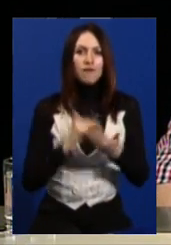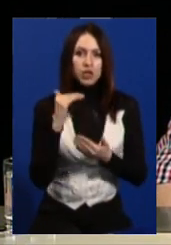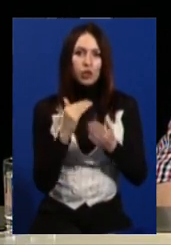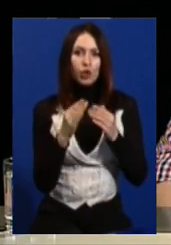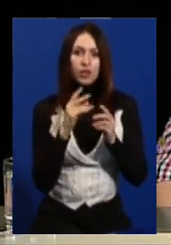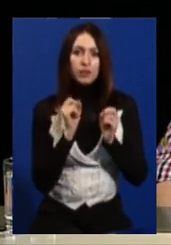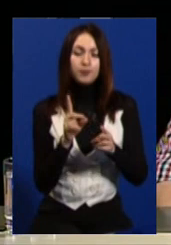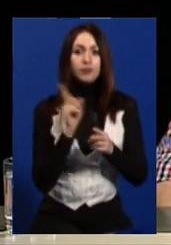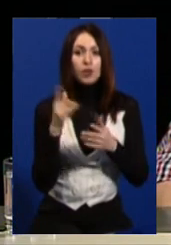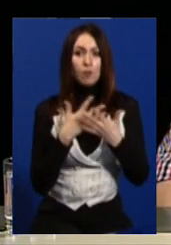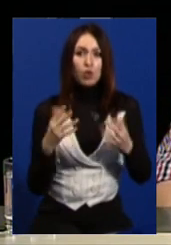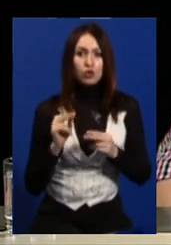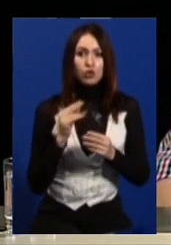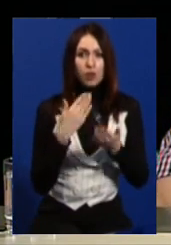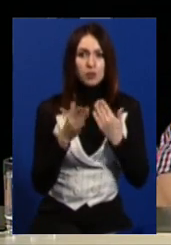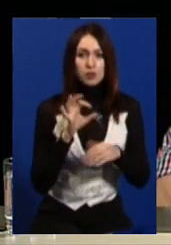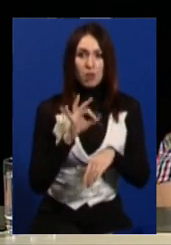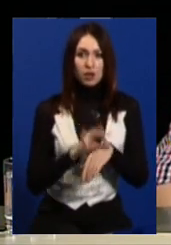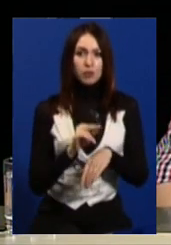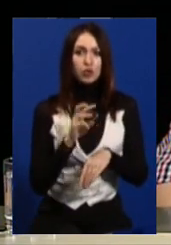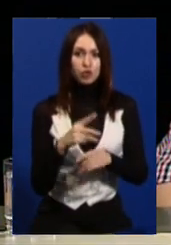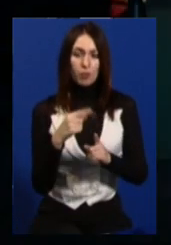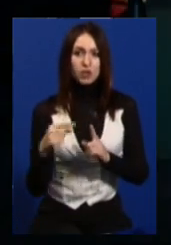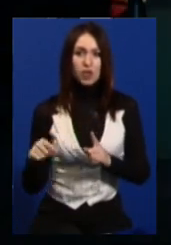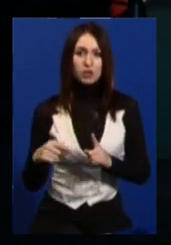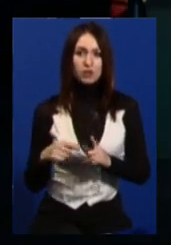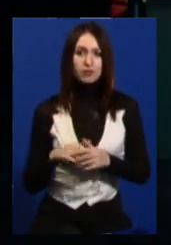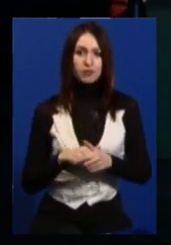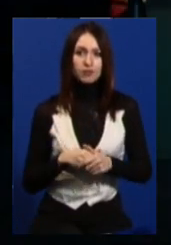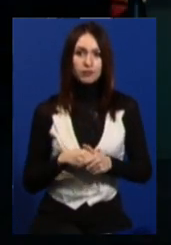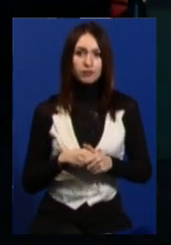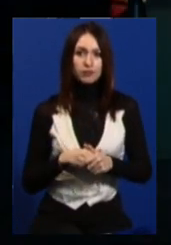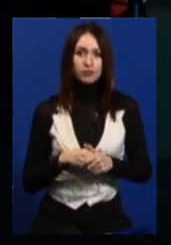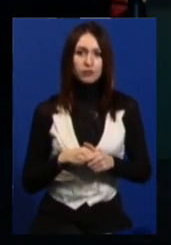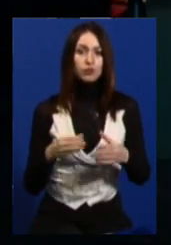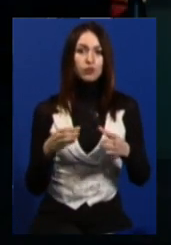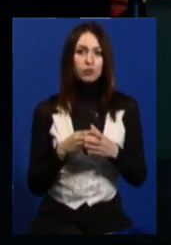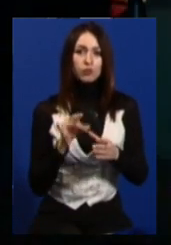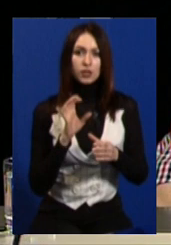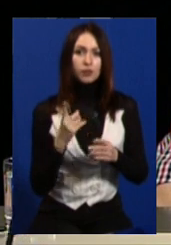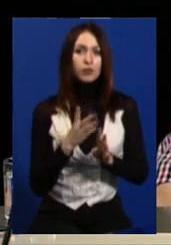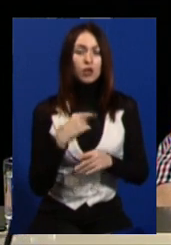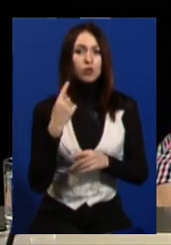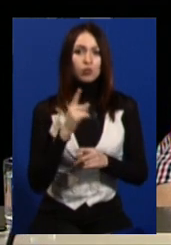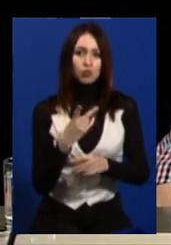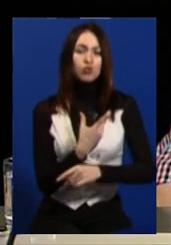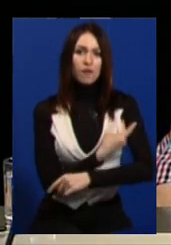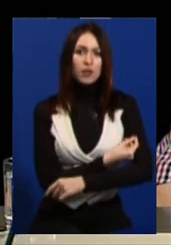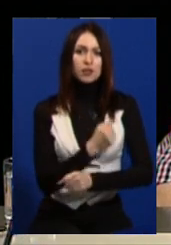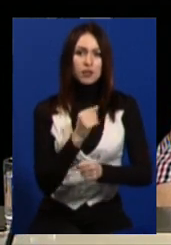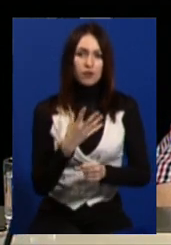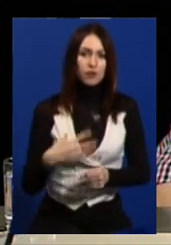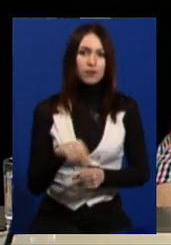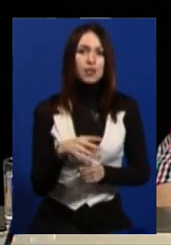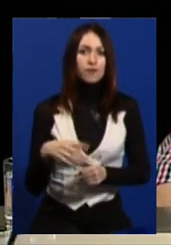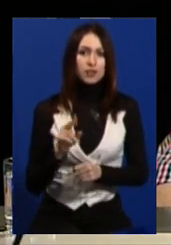того, что они больше контактируют с больными, чем остальные люди. То есть группы риска в первую очередь, но я думаю, что надо вакцинировать всех, кто